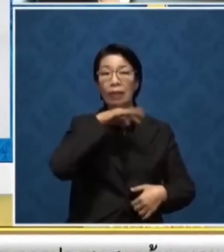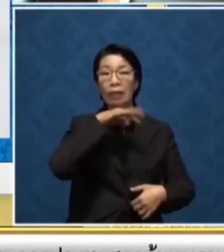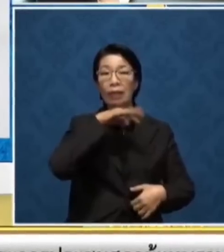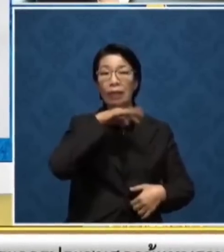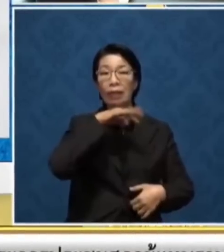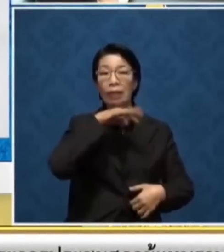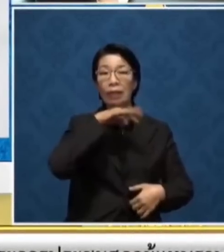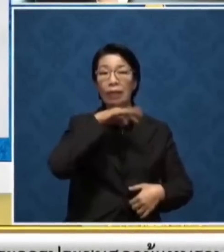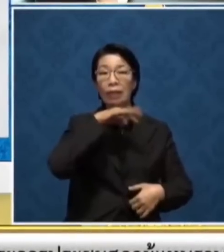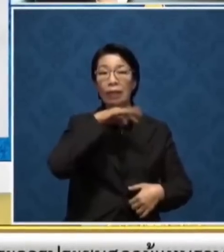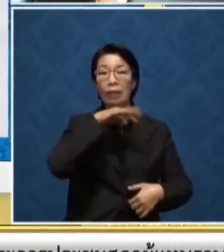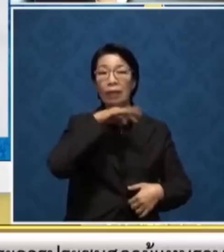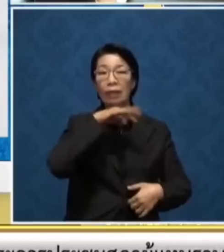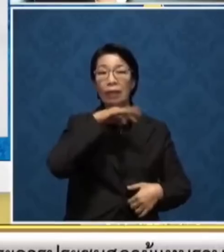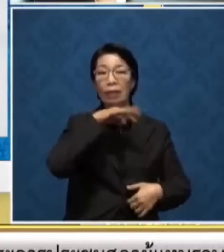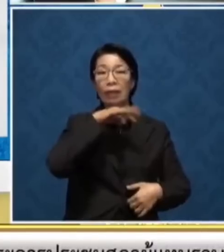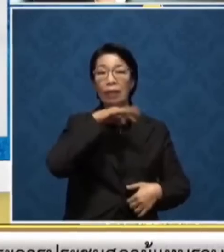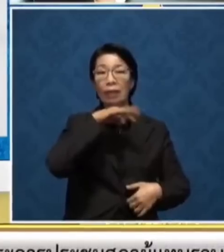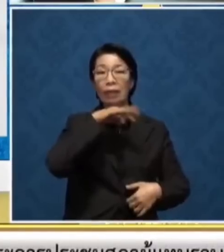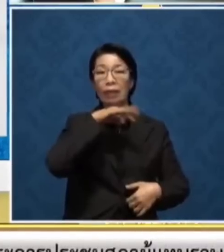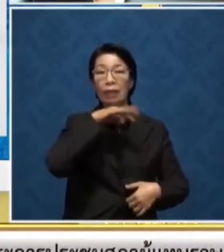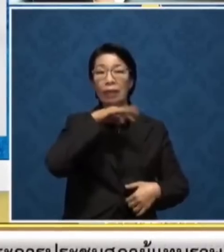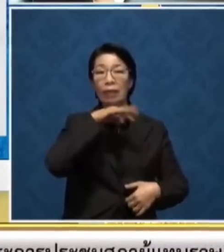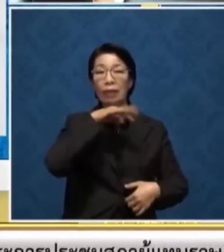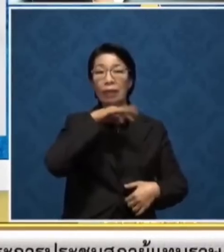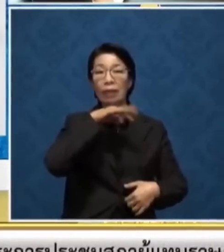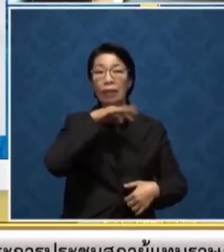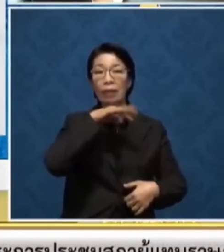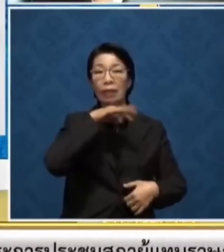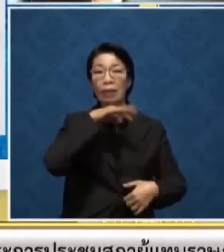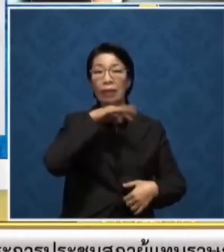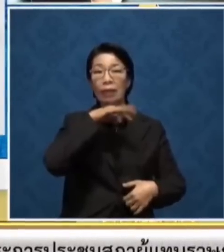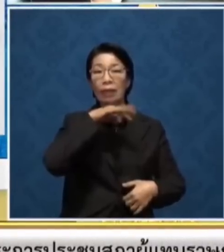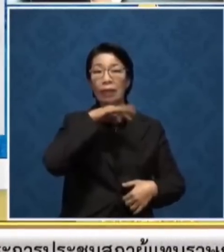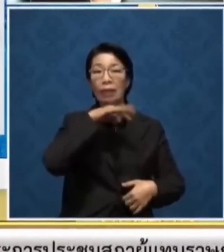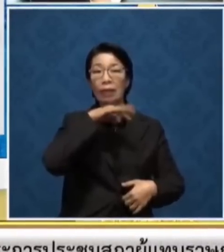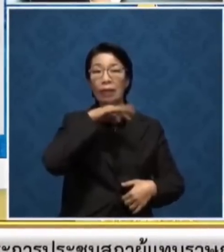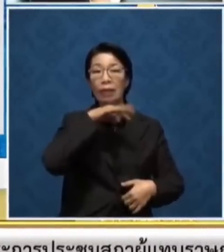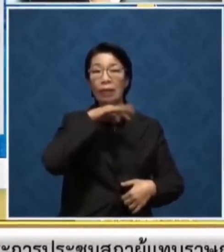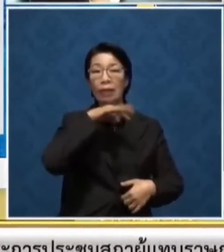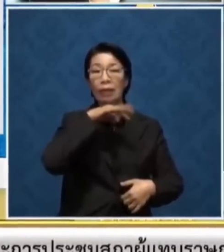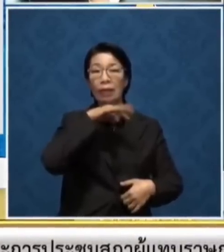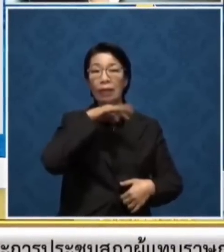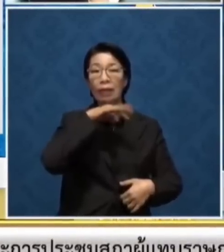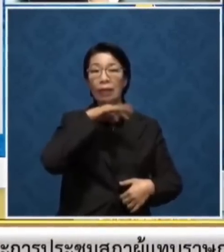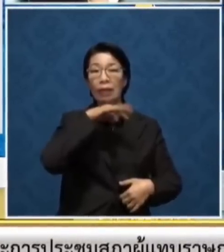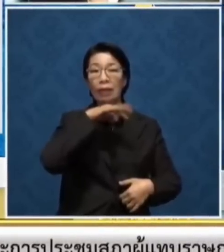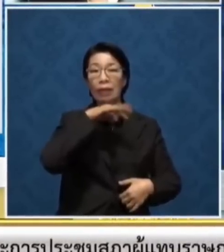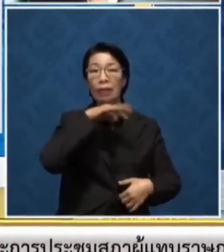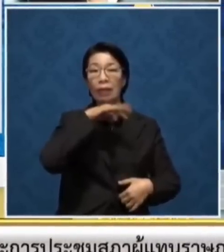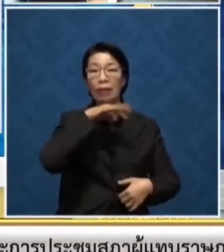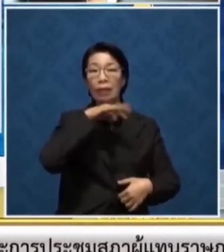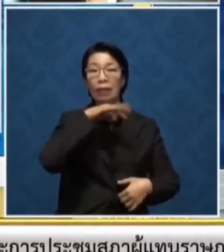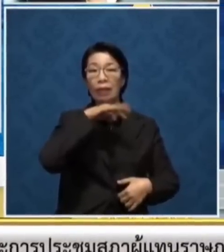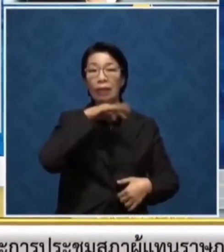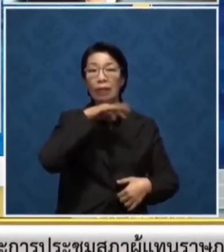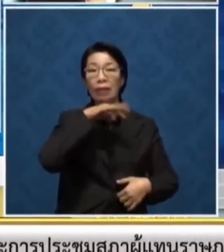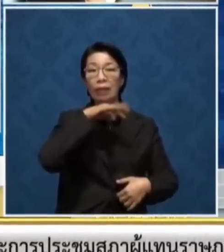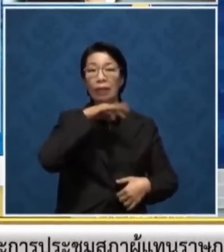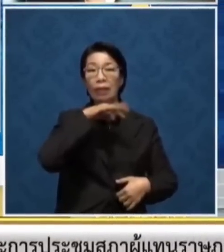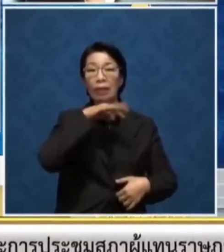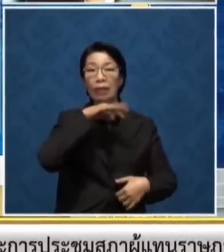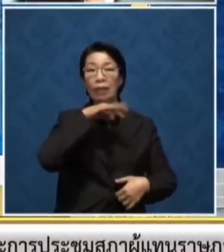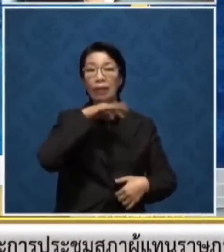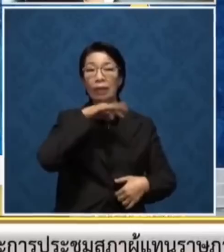ำการรับฟังความคิดเห็นทั้ง3โครงการในเวลาเดียวกันเลยค่ะมีการจัดประชุมแค่ครั้งเดียวนะคะแล้วก็ใช้ทั้ง3โครง